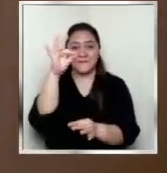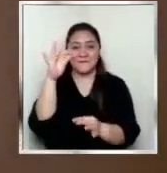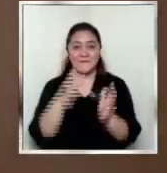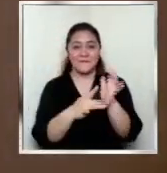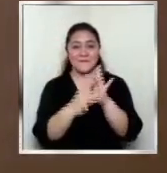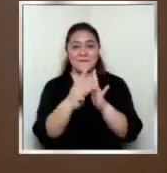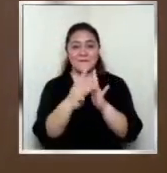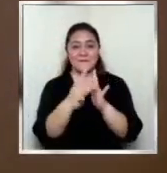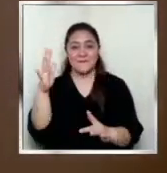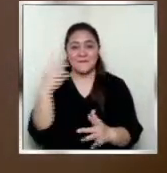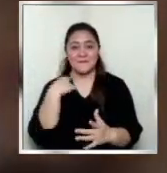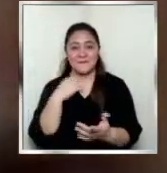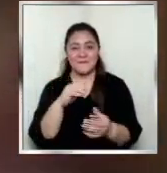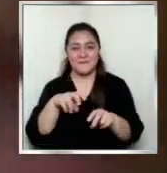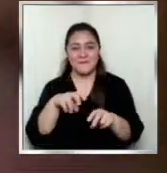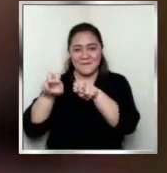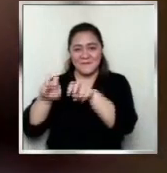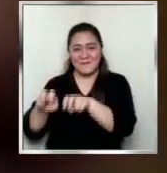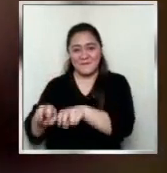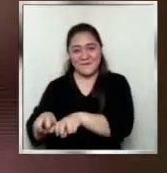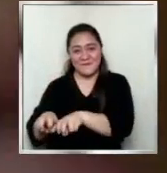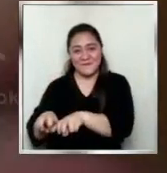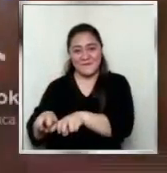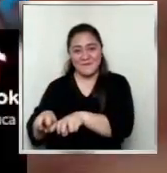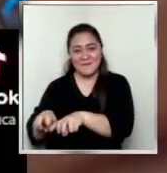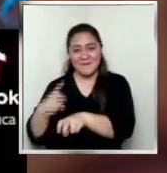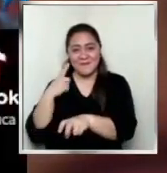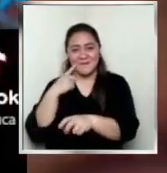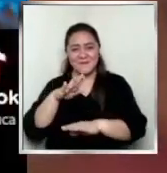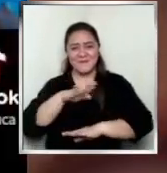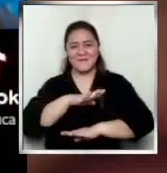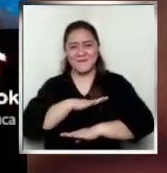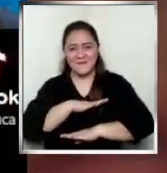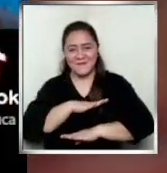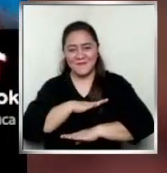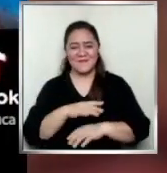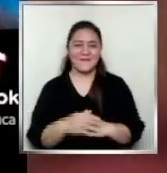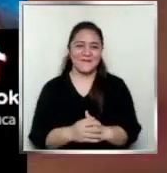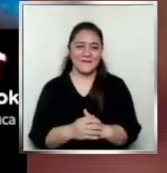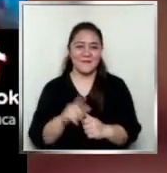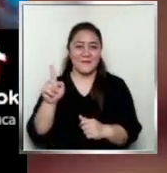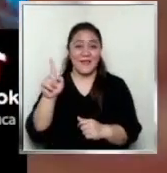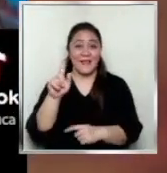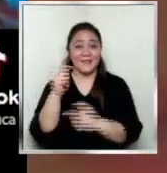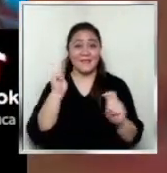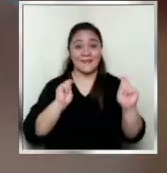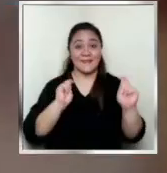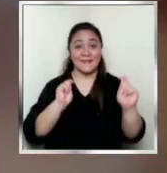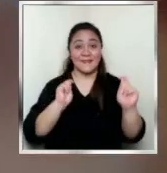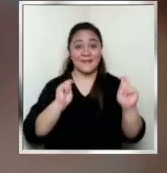sat beside me, satisfy me. Sa TikTok videos ni Catholic comedian Romar